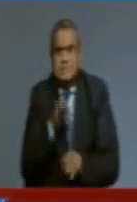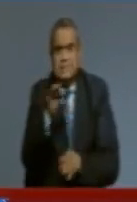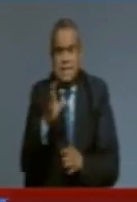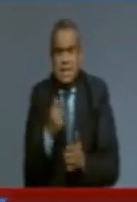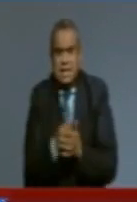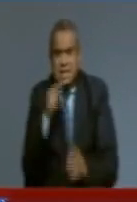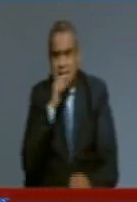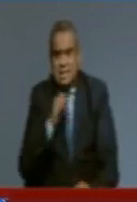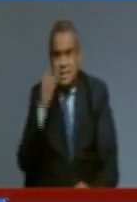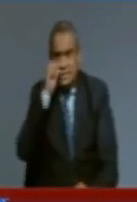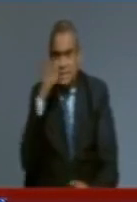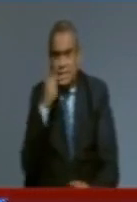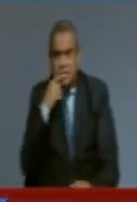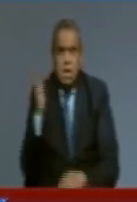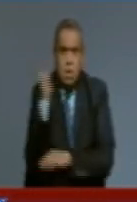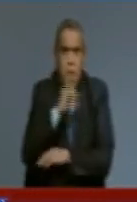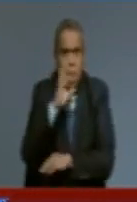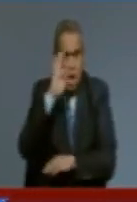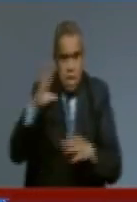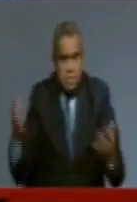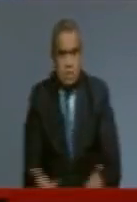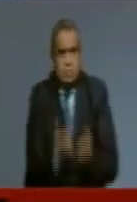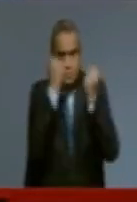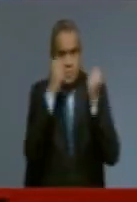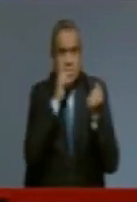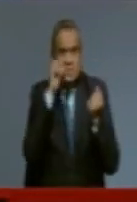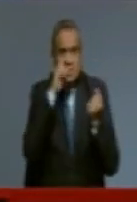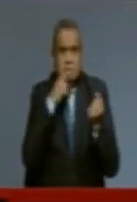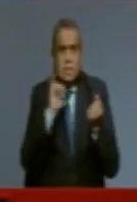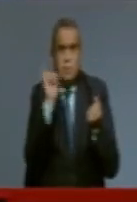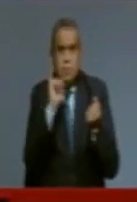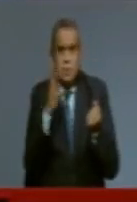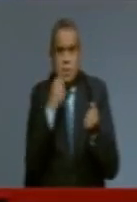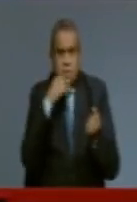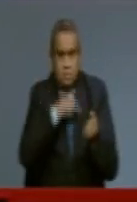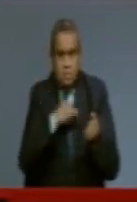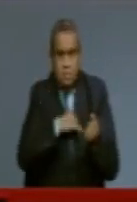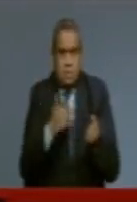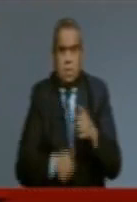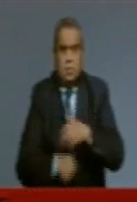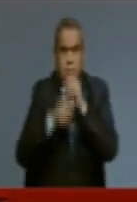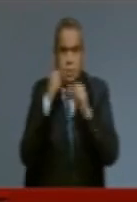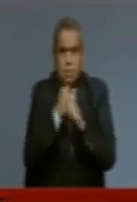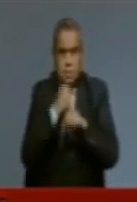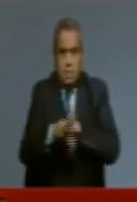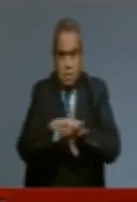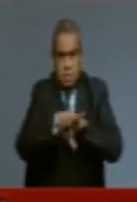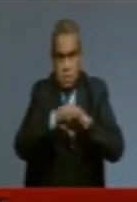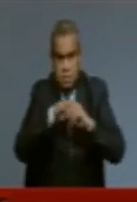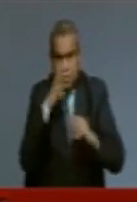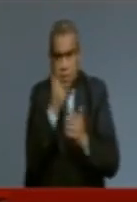الدينية، وهذا الأمر في غاية الأهمية نظرا لطبيعة تشكيلة